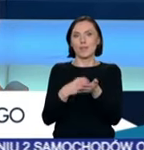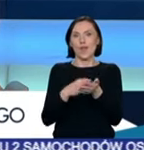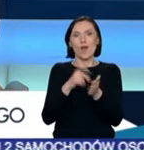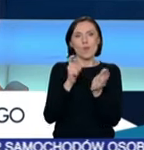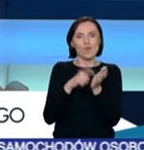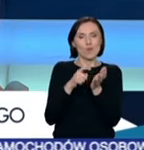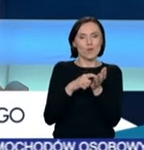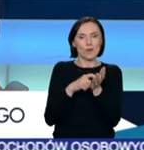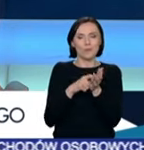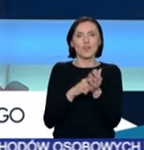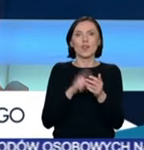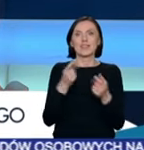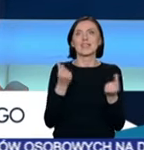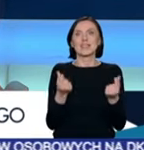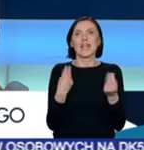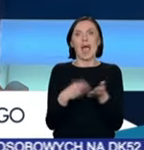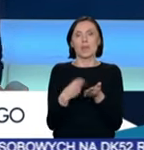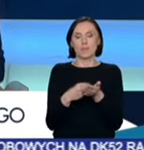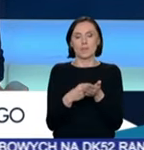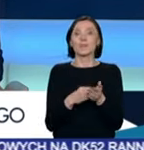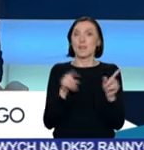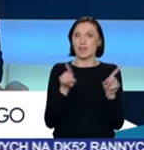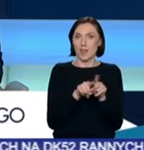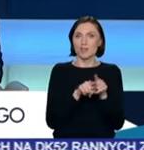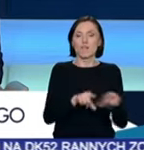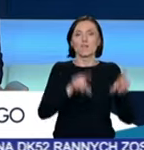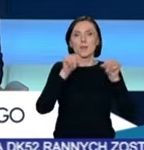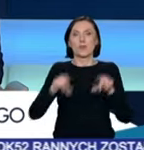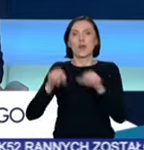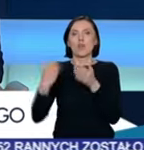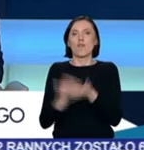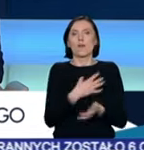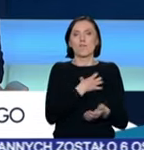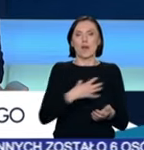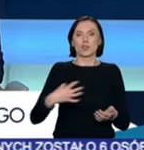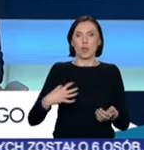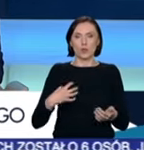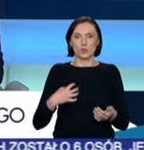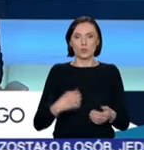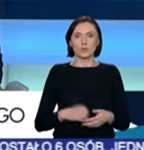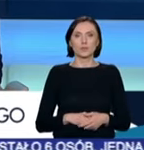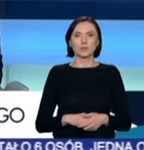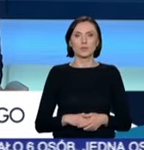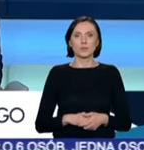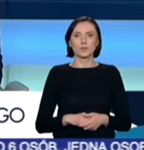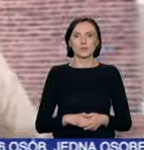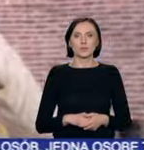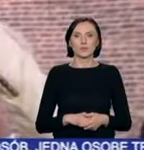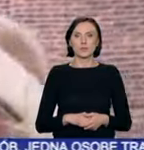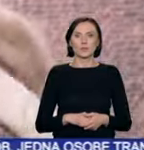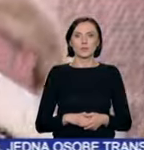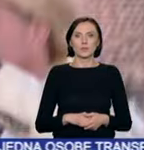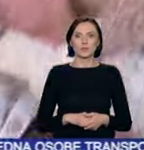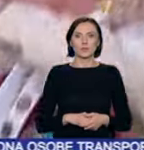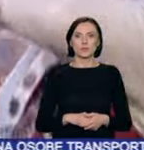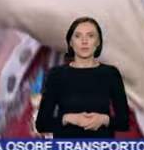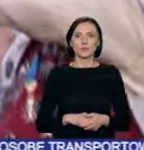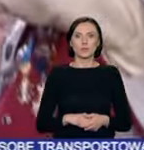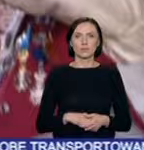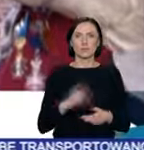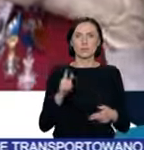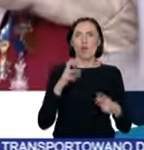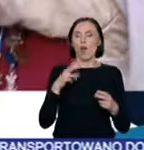najcenniejszy skarb Bractwa. Mianowano też nowych marszałków. Na uroczystej intronizacji była Karolina Suder. Oddał